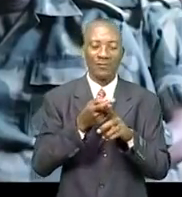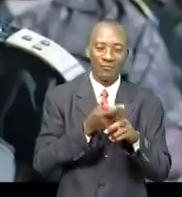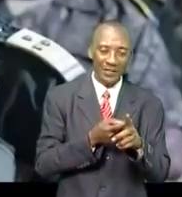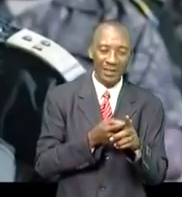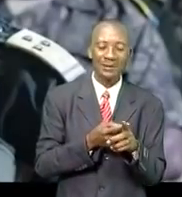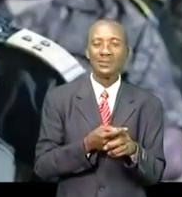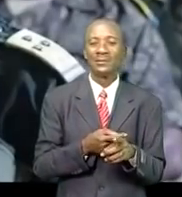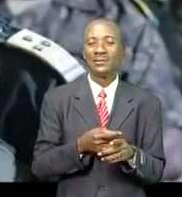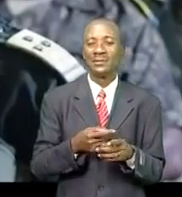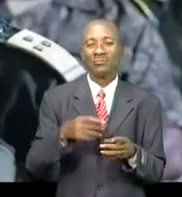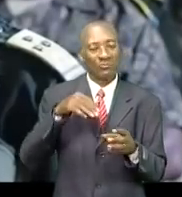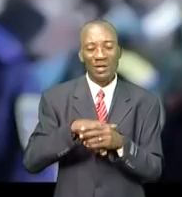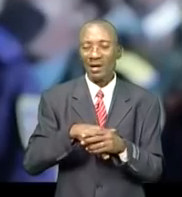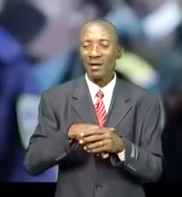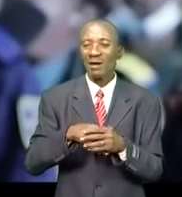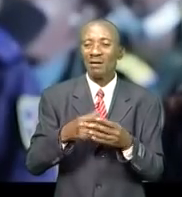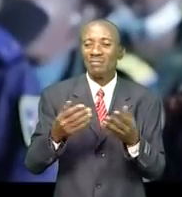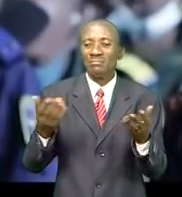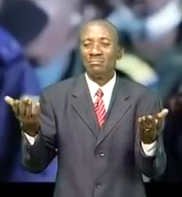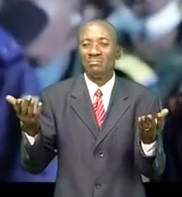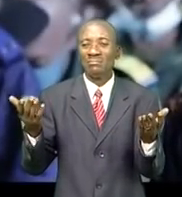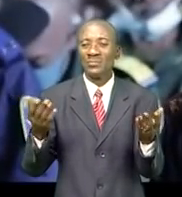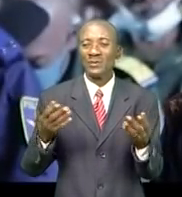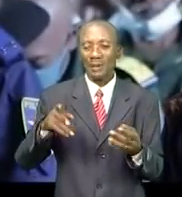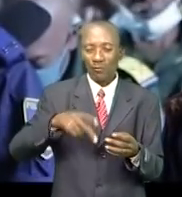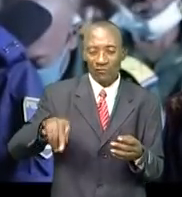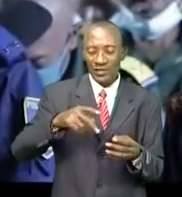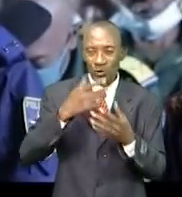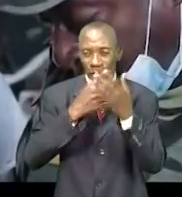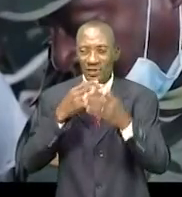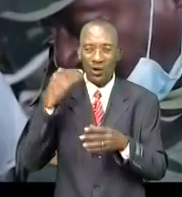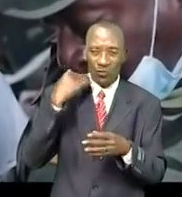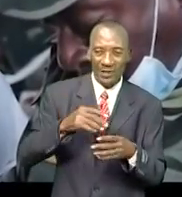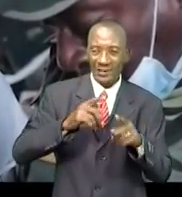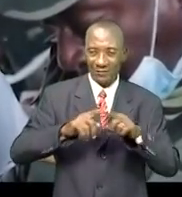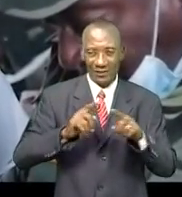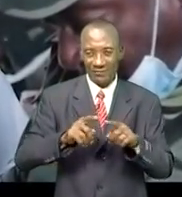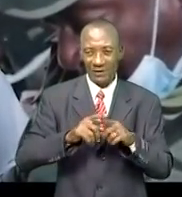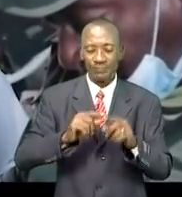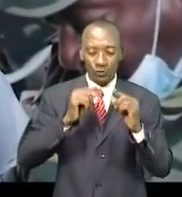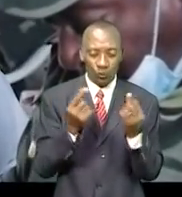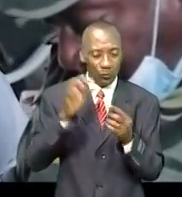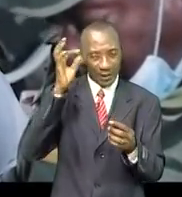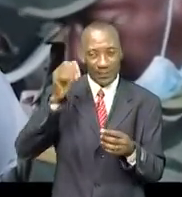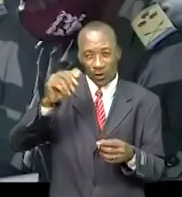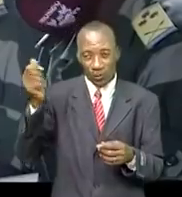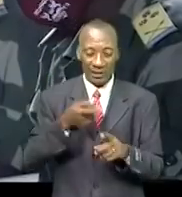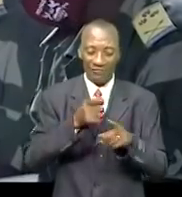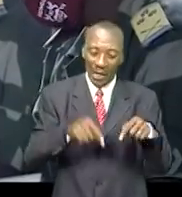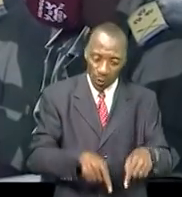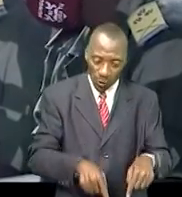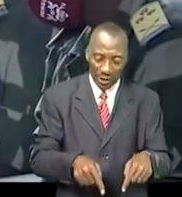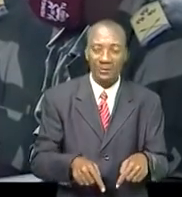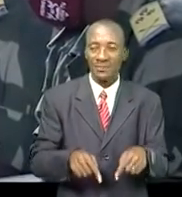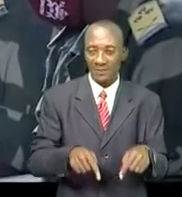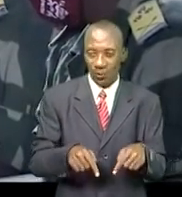Rutshuru, Walikale, Rubero, Masisi et Nirangongo élargit même à la ville de Goma. Top secret pour l'armée, car la presse